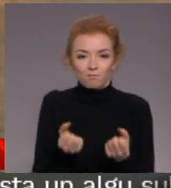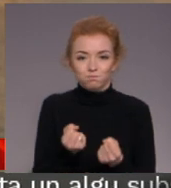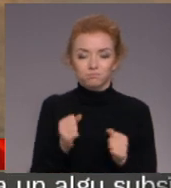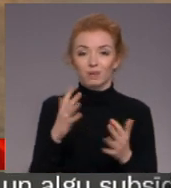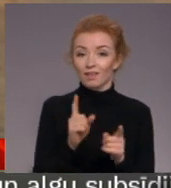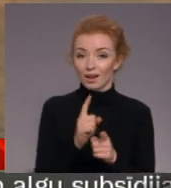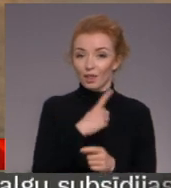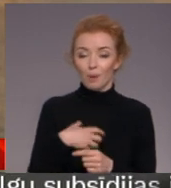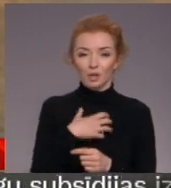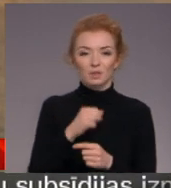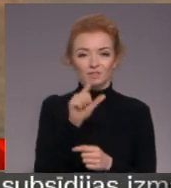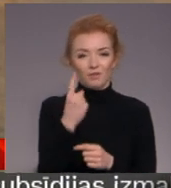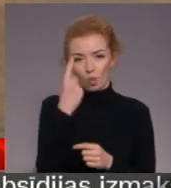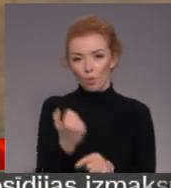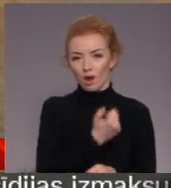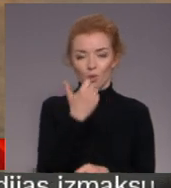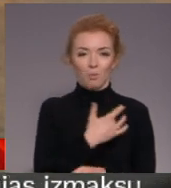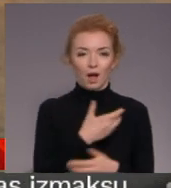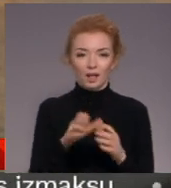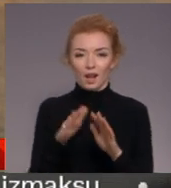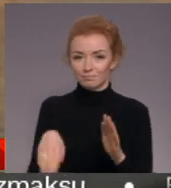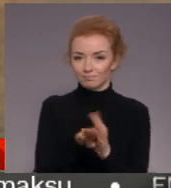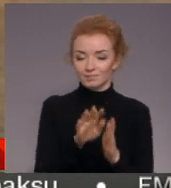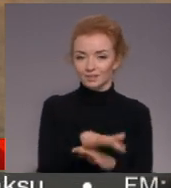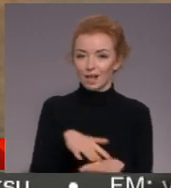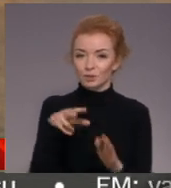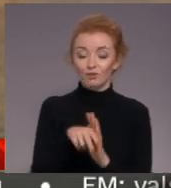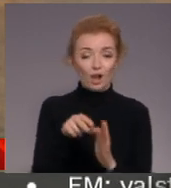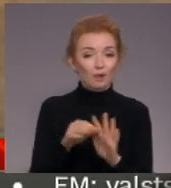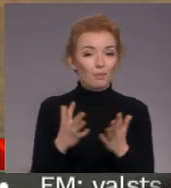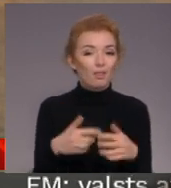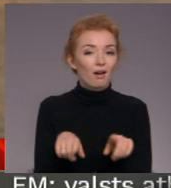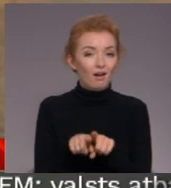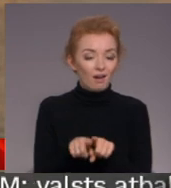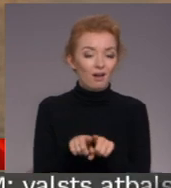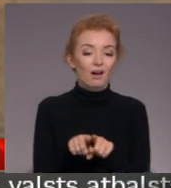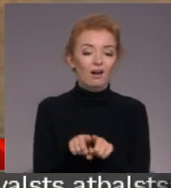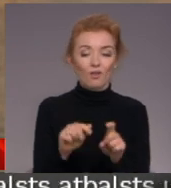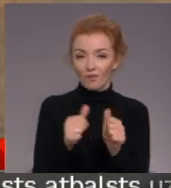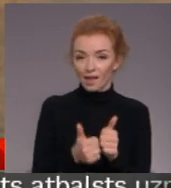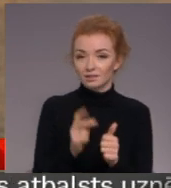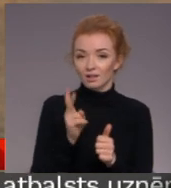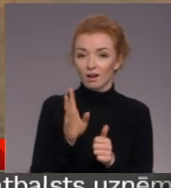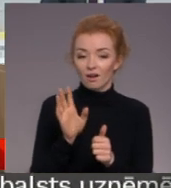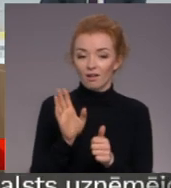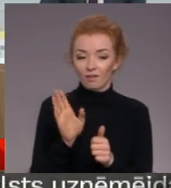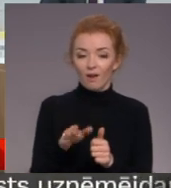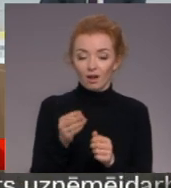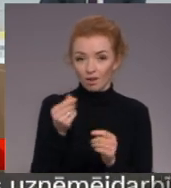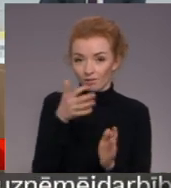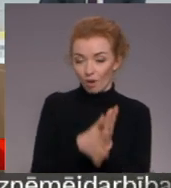nepieciešama vismaz gadu veca partija, lai piedalītos saimas vēlēšanās, bet arī kā veids, kā varbūt arī nopelnīt